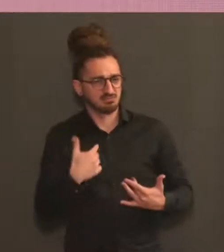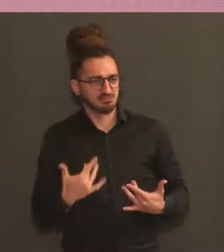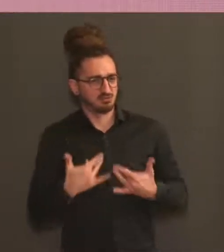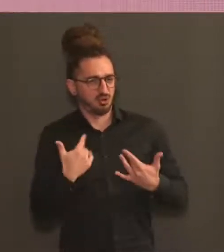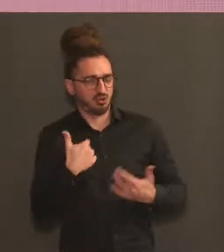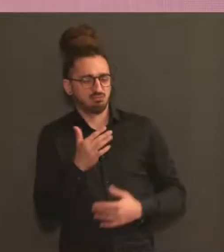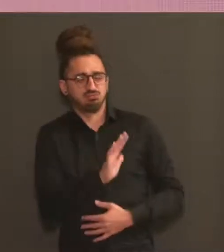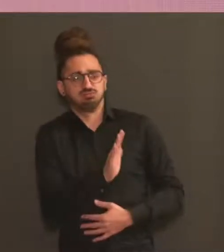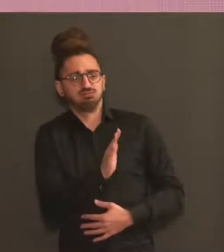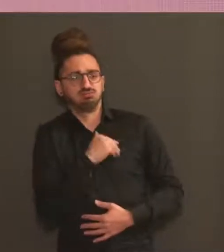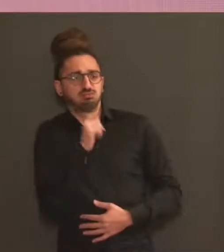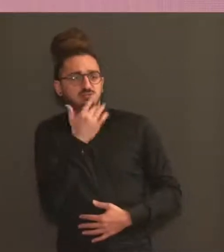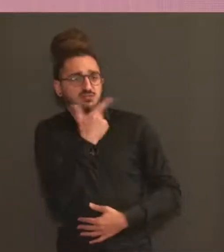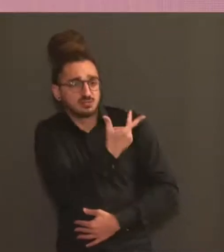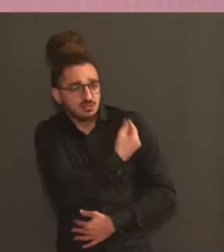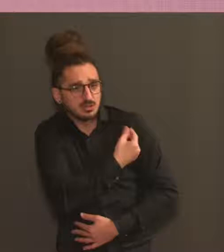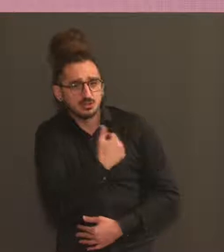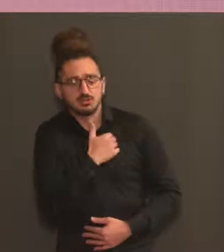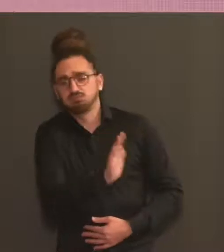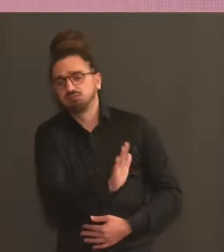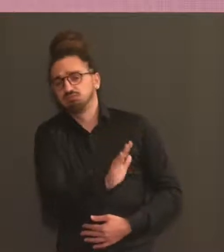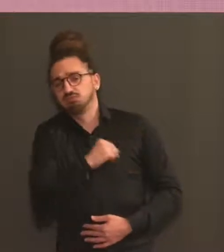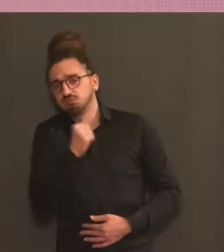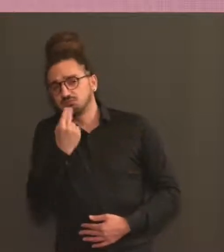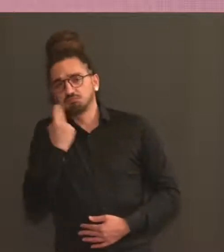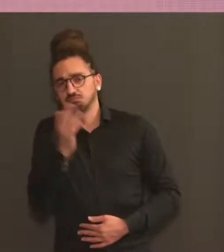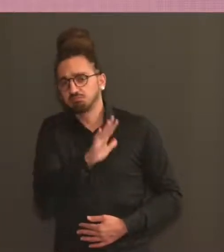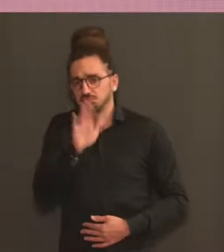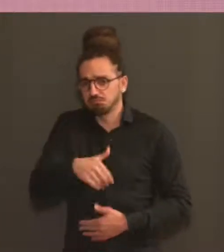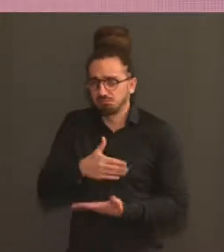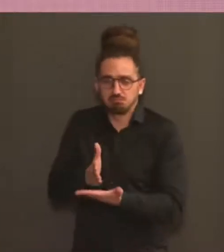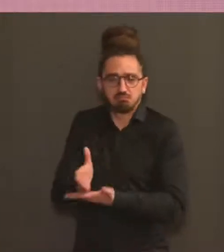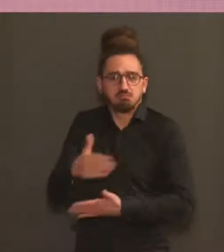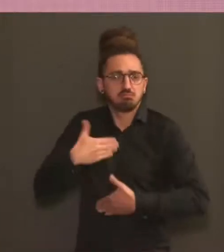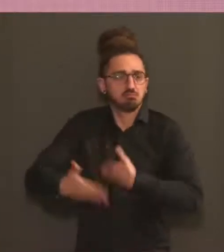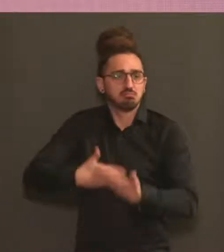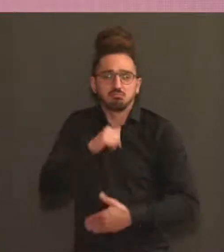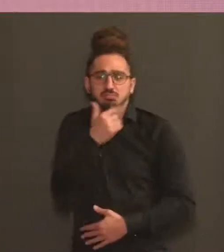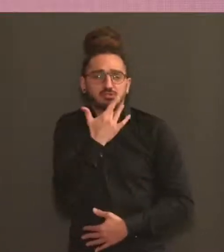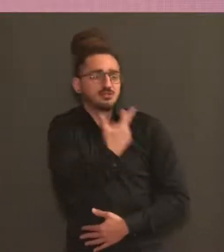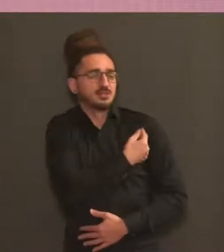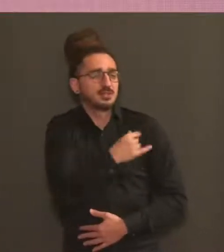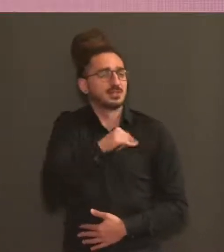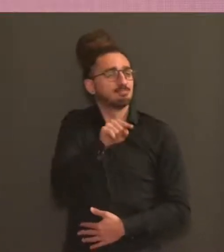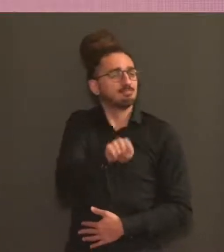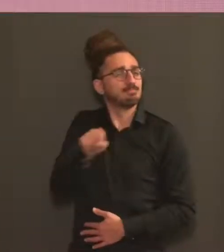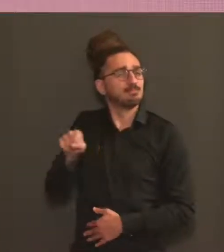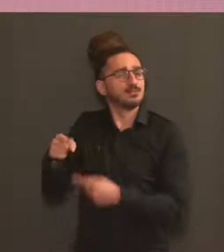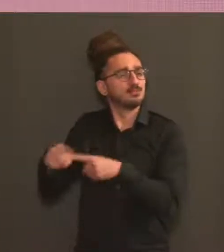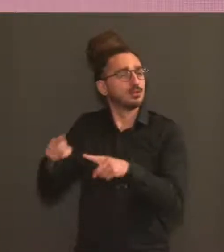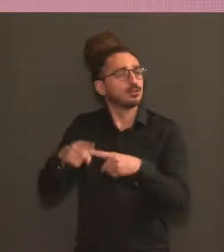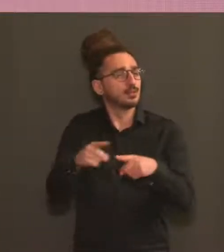vaccination est jugée superflue pour sortir de la situation sanitaire actuelle.